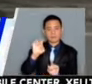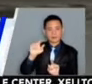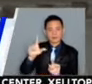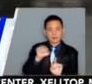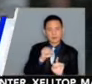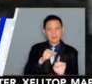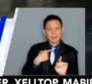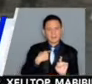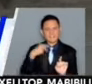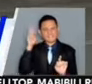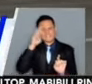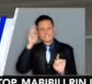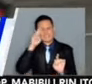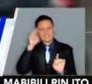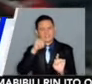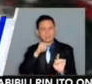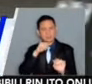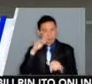ng maaga yung kanilang mga strike center ngayong araw dahil aniya na hindi pa sila nakapaghanda